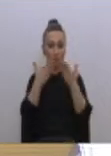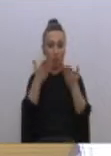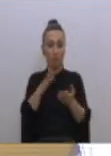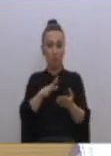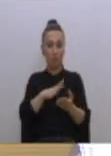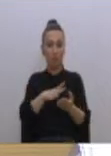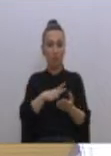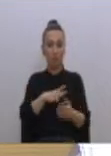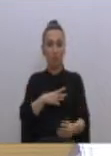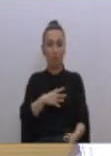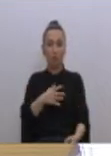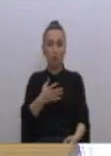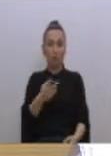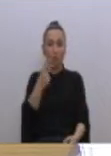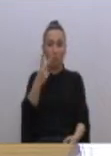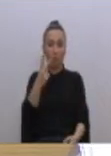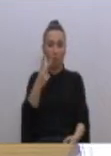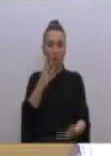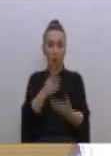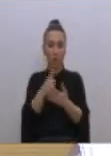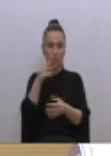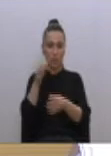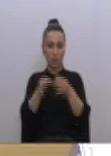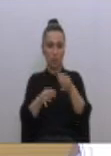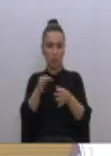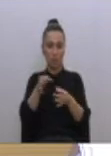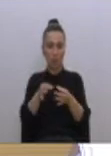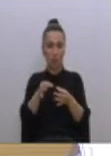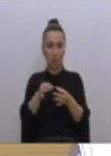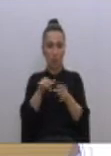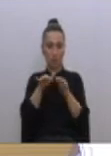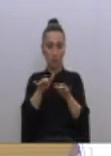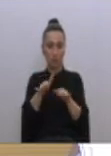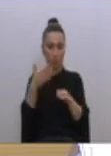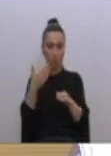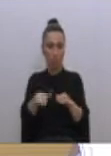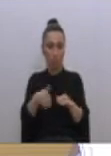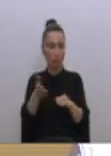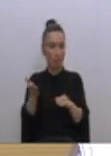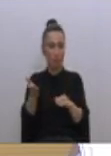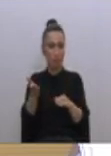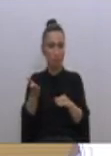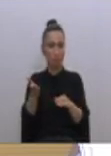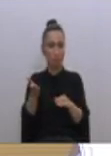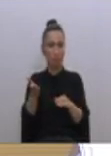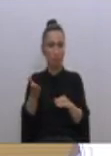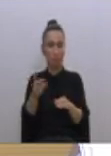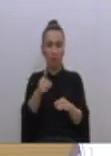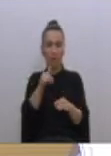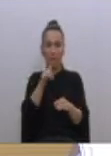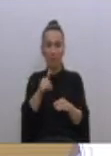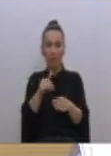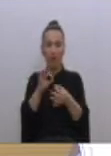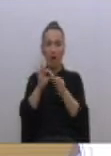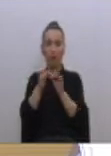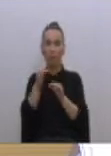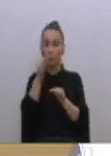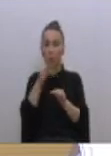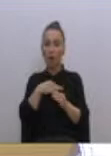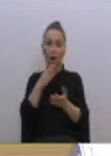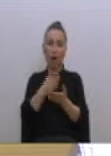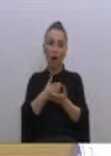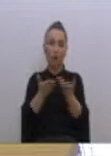და 2-ზე არის სიცხეს ამართვის საქმე აღძრული. ვერ აკონკრეტებთ, არიან თუ